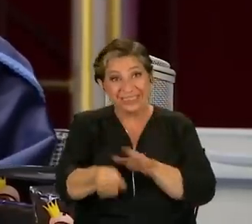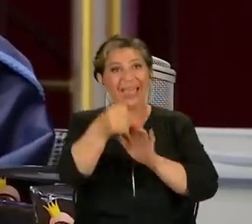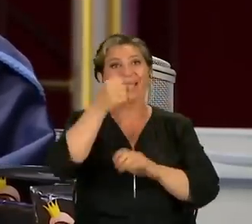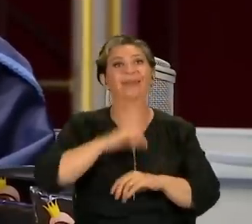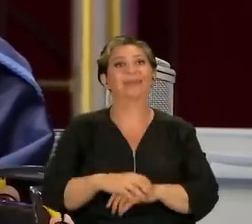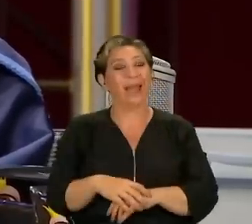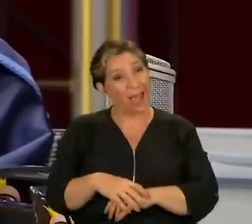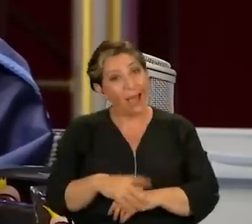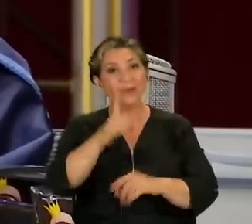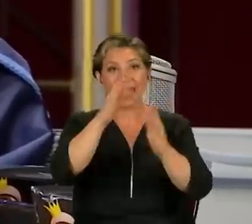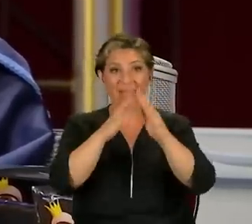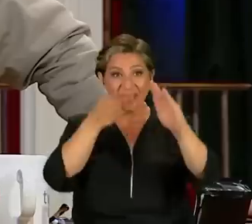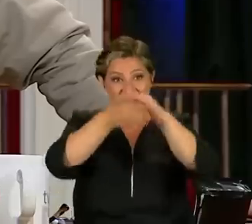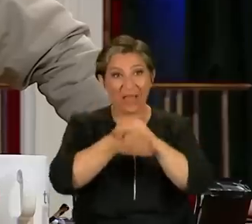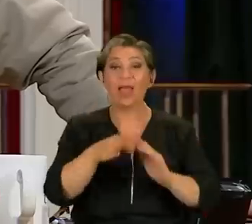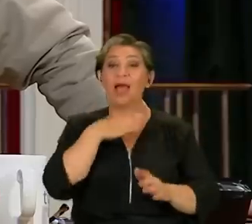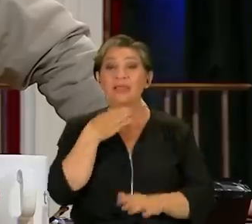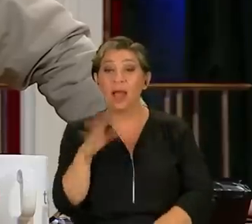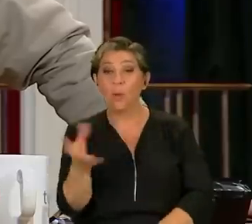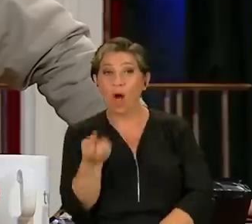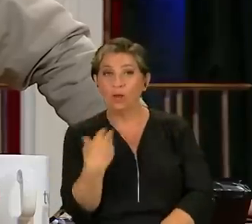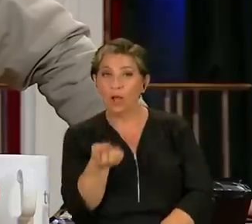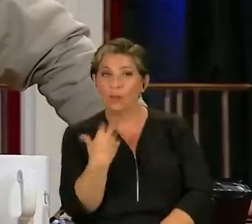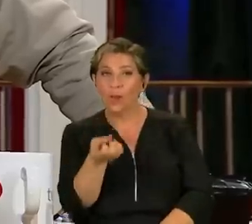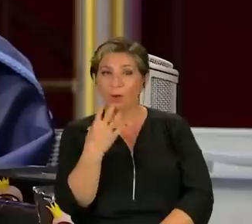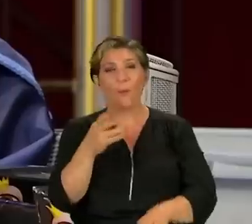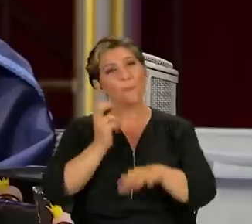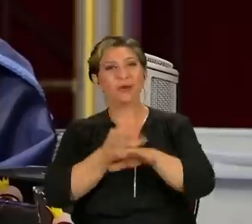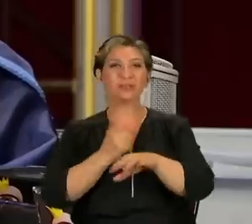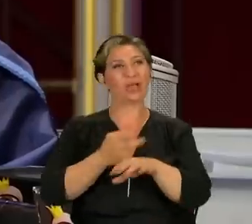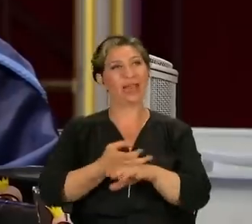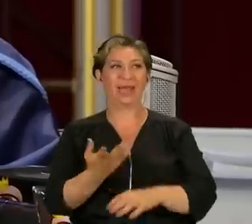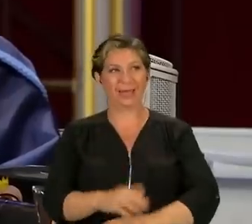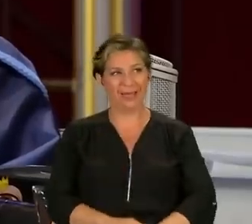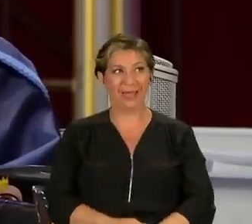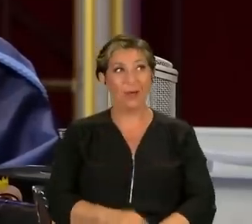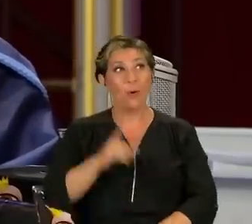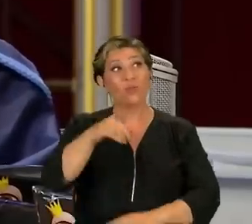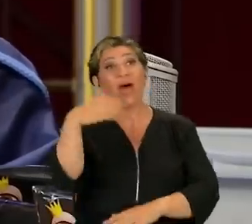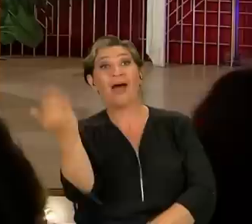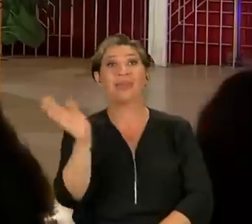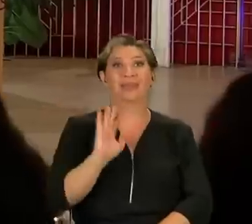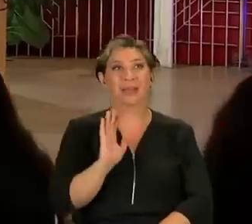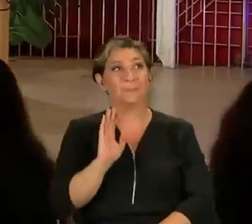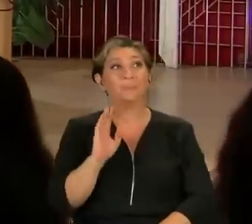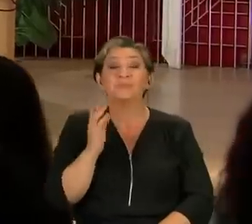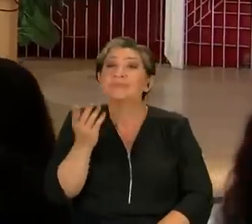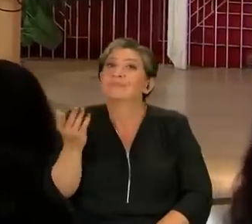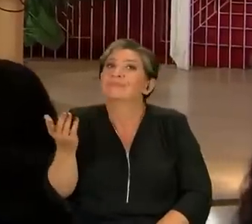yani. Ama senin evine geldi mi etleri lüpletiyorlar. Maşallah. O da ayrı. O